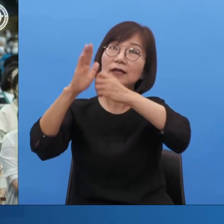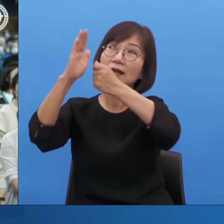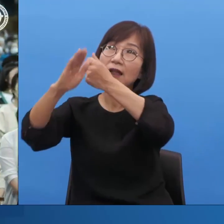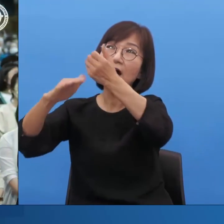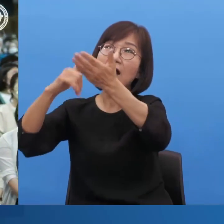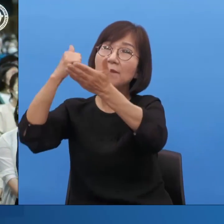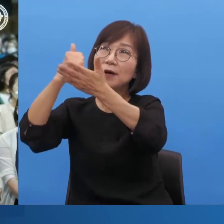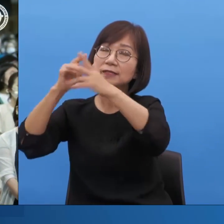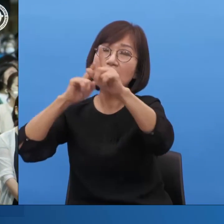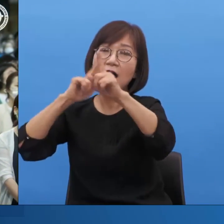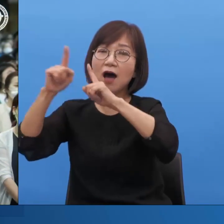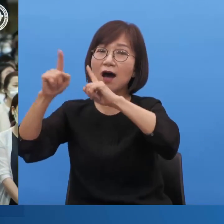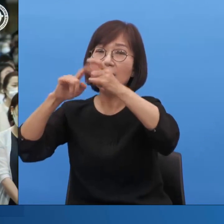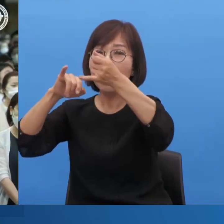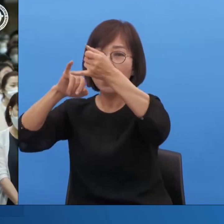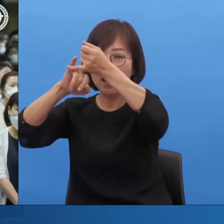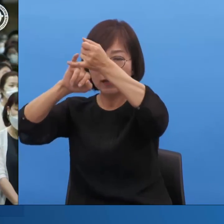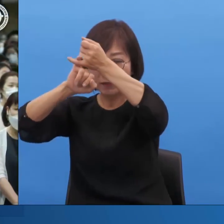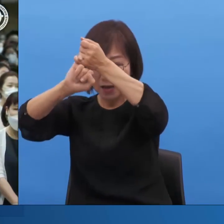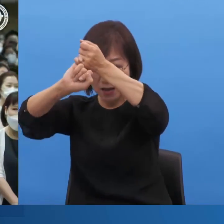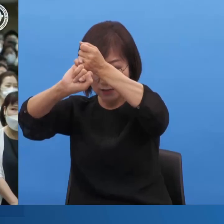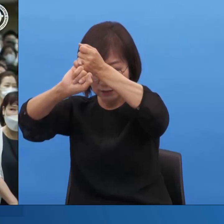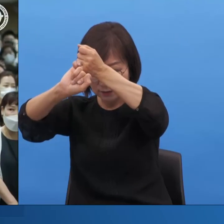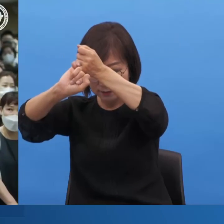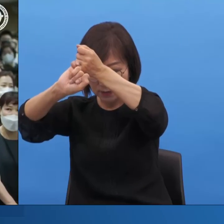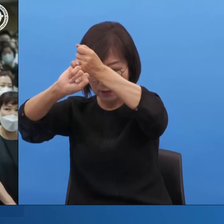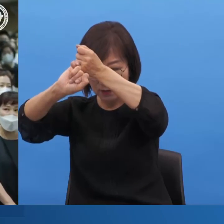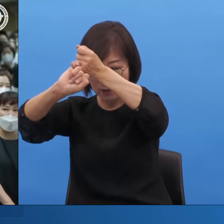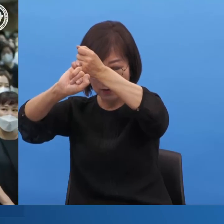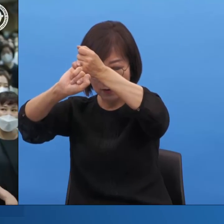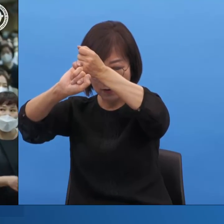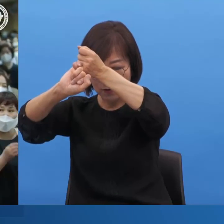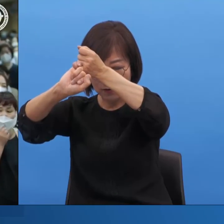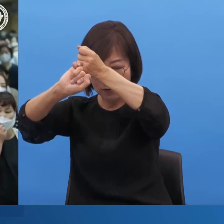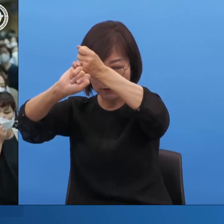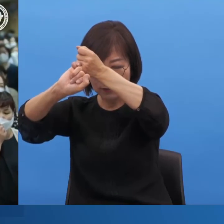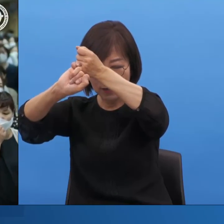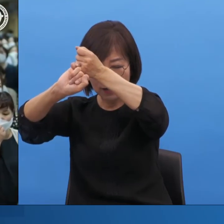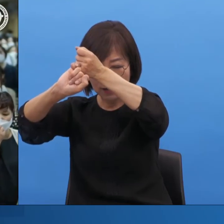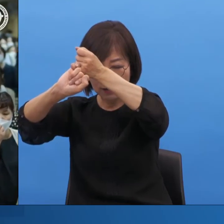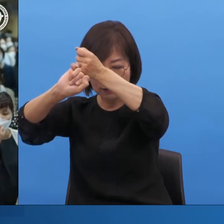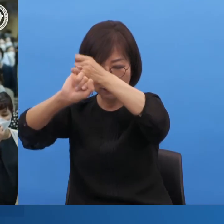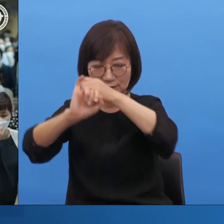축복을 넘어서 하나님